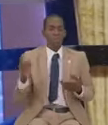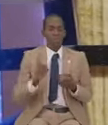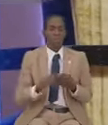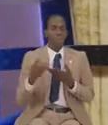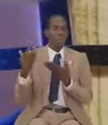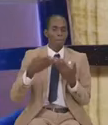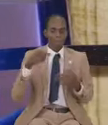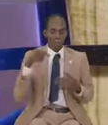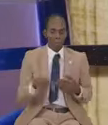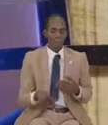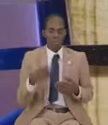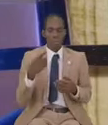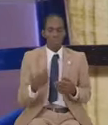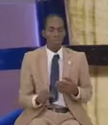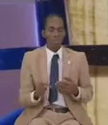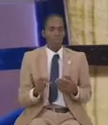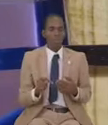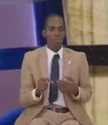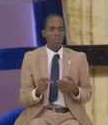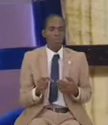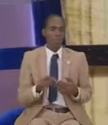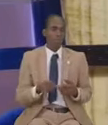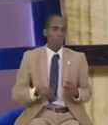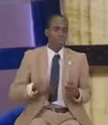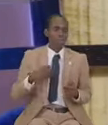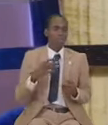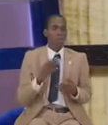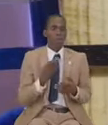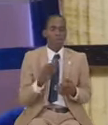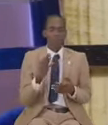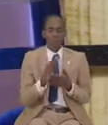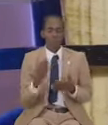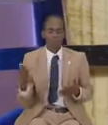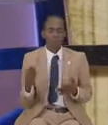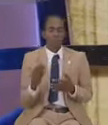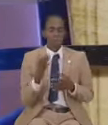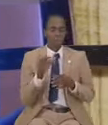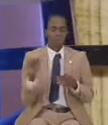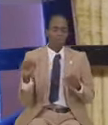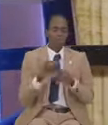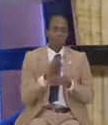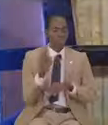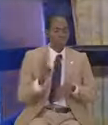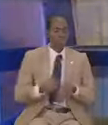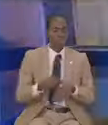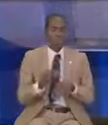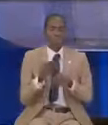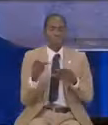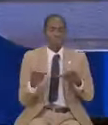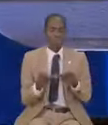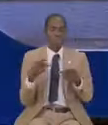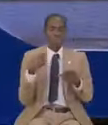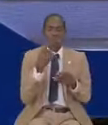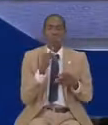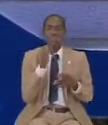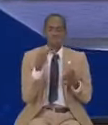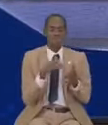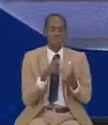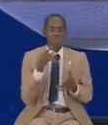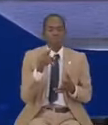pour renverser l'orgueil une nation qui est contre lui voyons somme 137